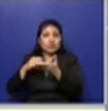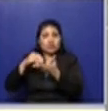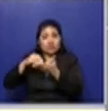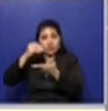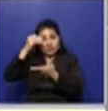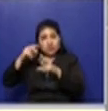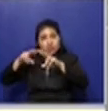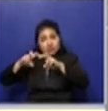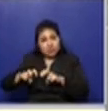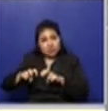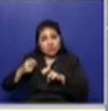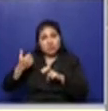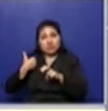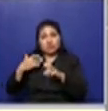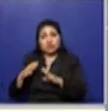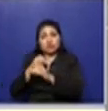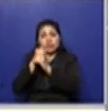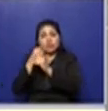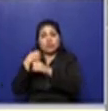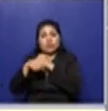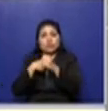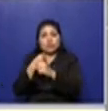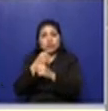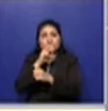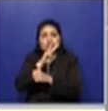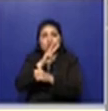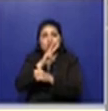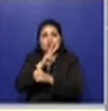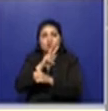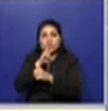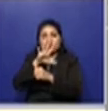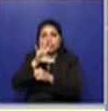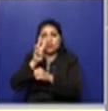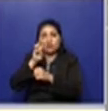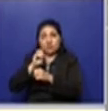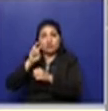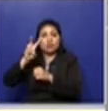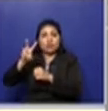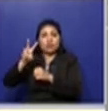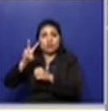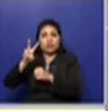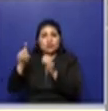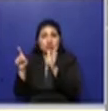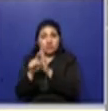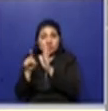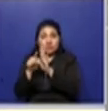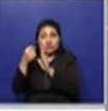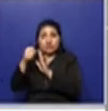ลการปฏิบัติงานประจำปีพุทธศักราช2562จำนวน14ครั้